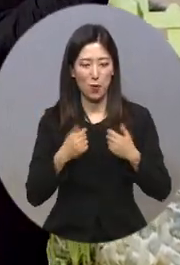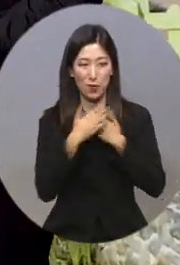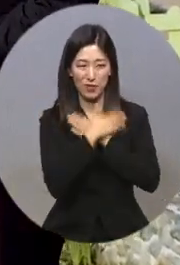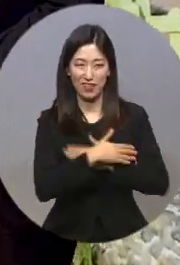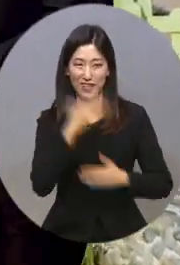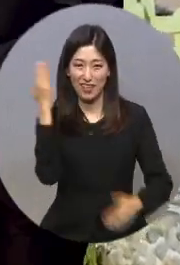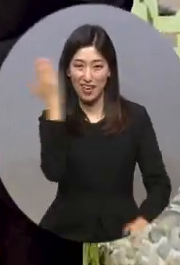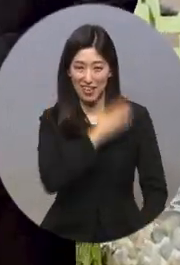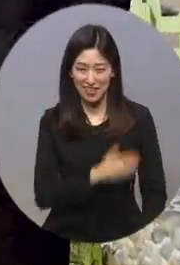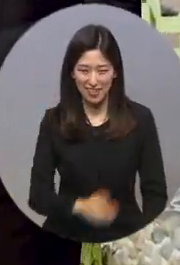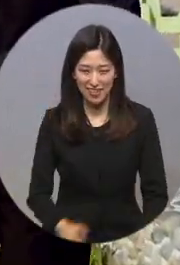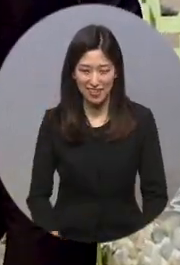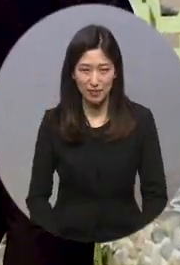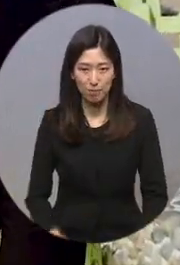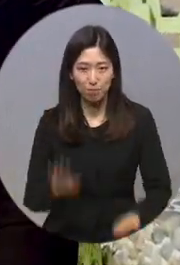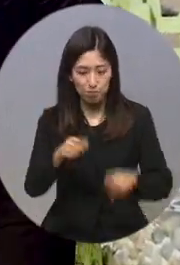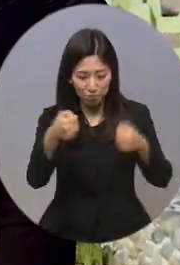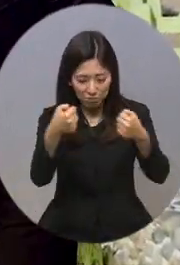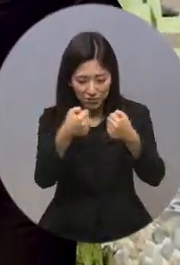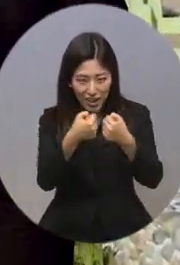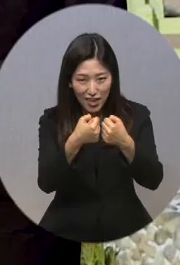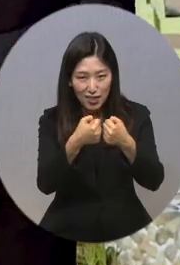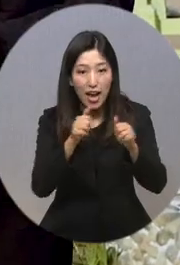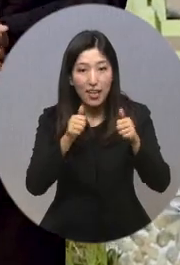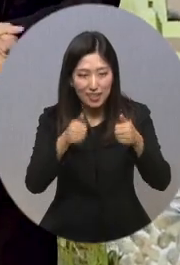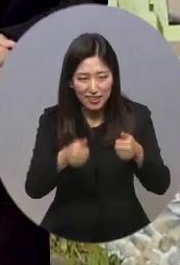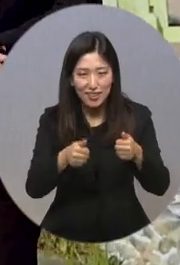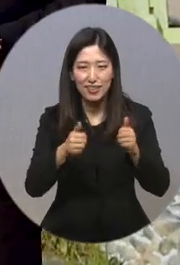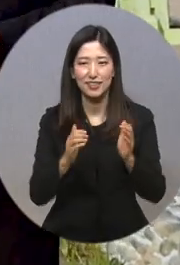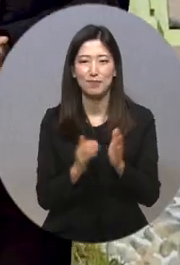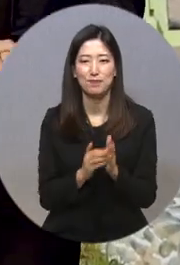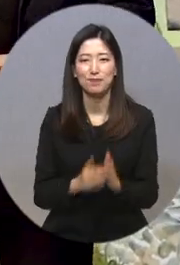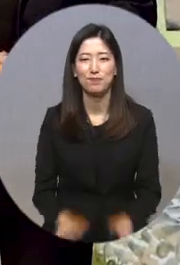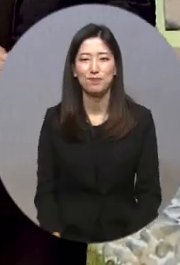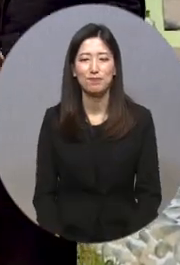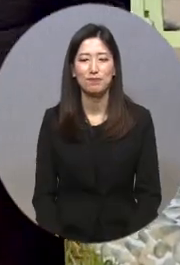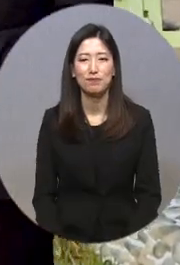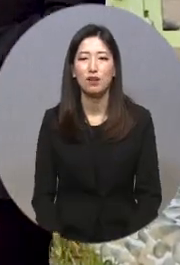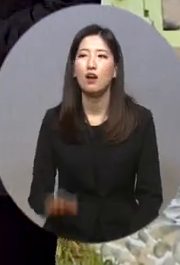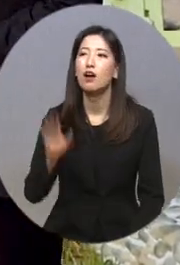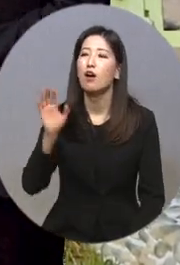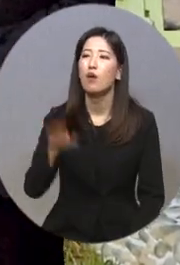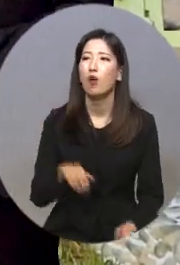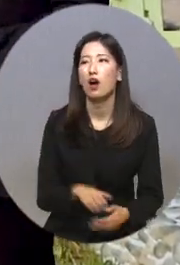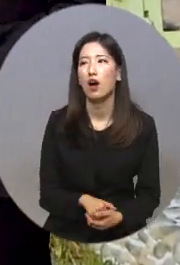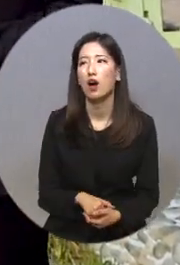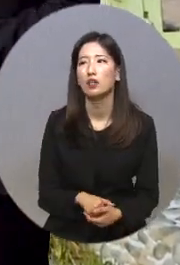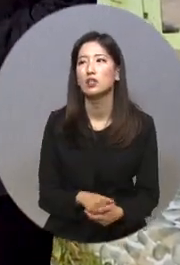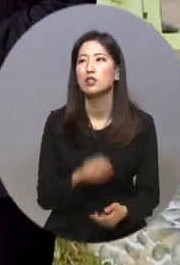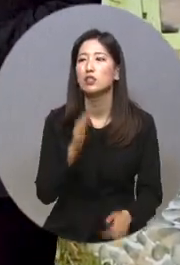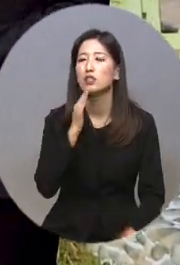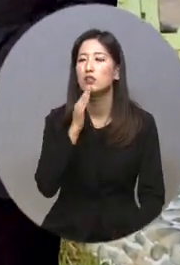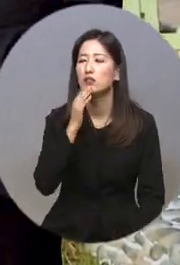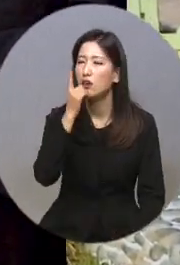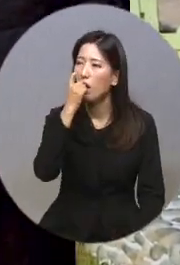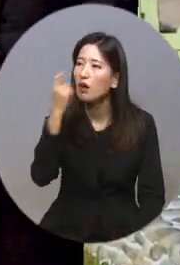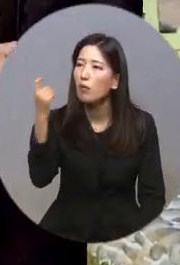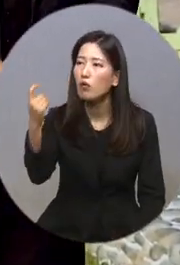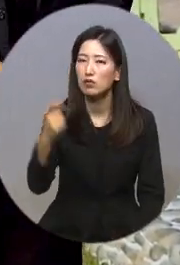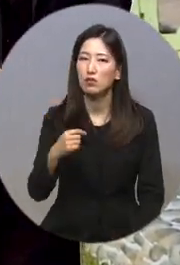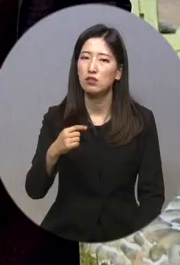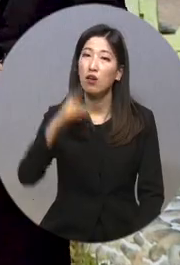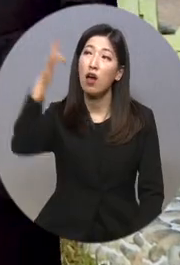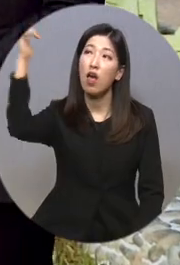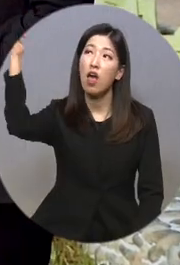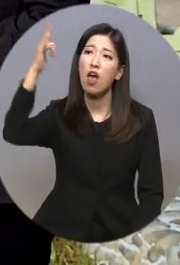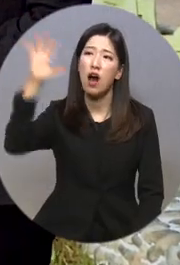해보려고. 박수 한번. 네. 박수들 반갑습니다. 예, 예, 예. 이야 아니 직접 이렇게 네. 뵈니까 더 눈이 부셔요. 햇살이 눈부신